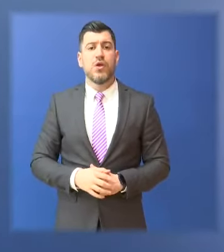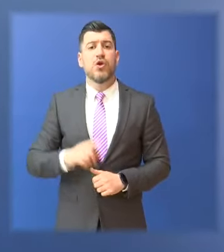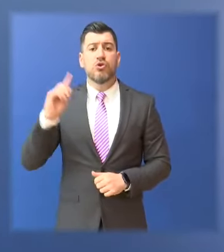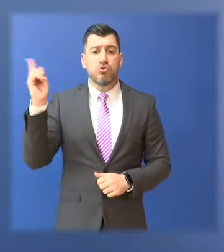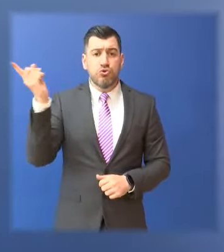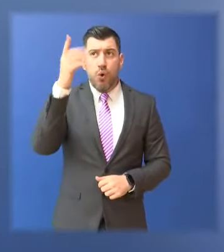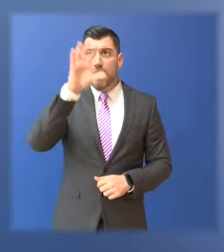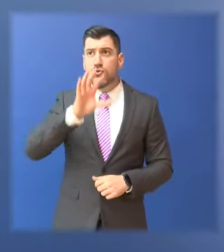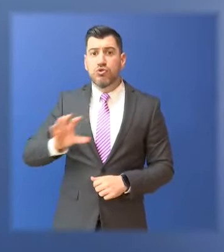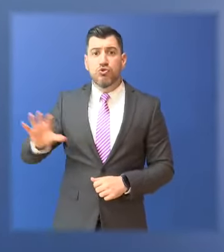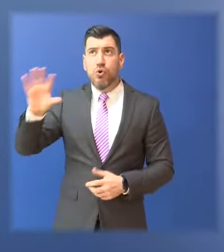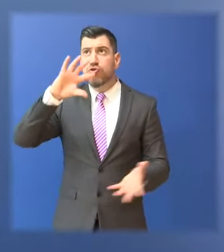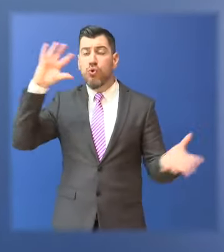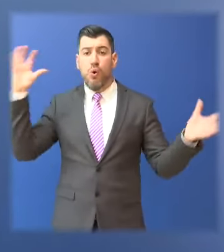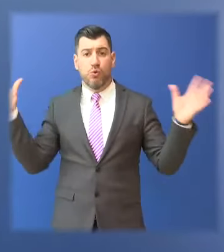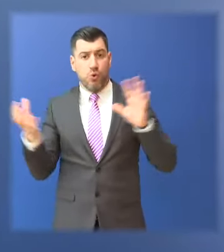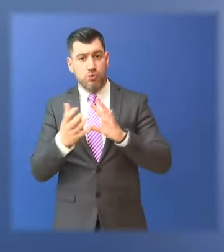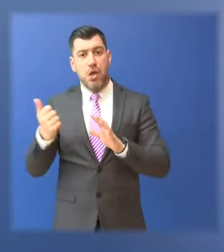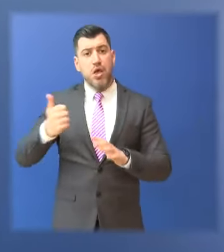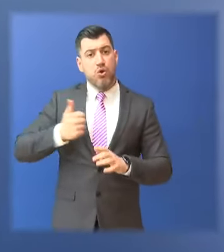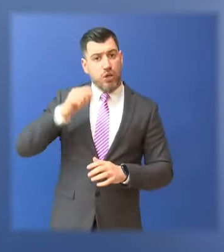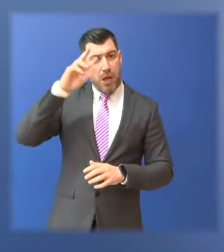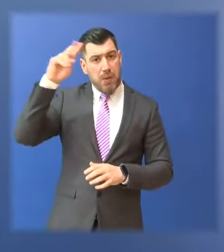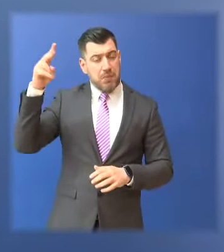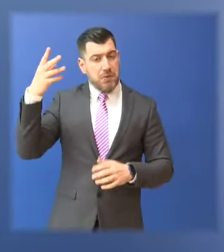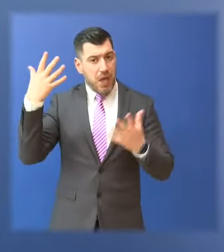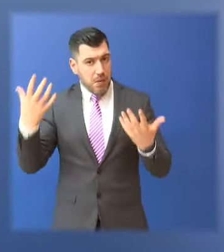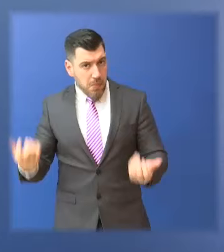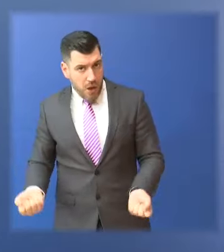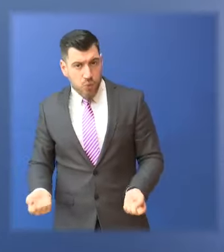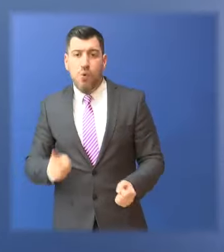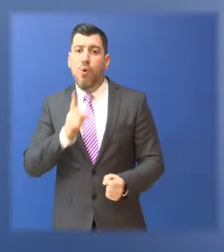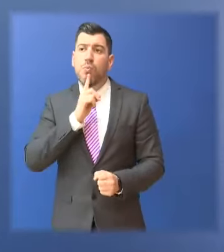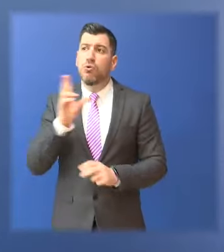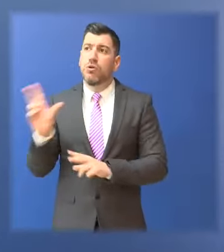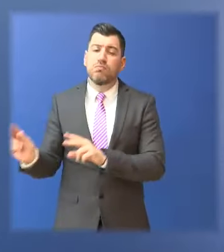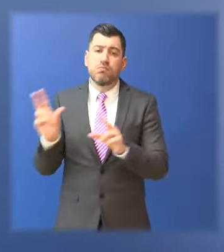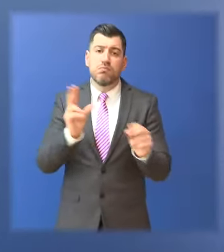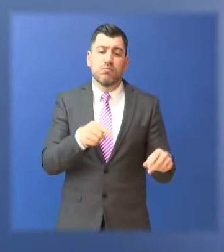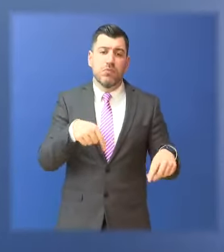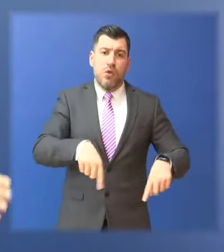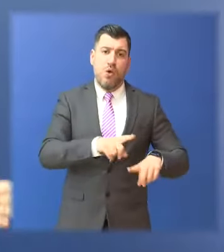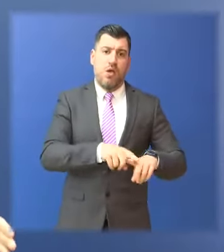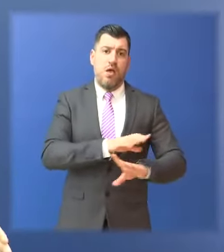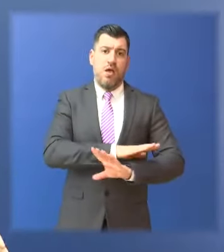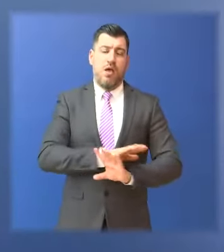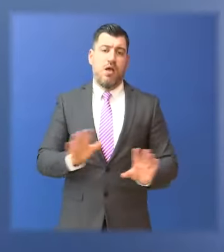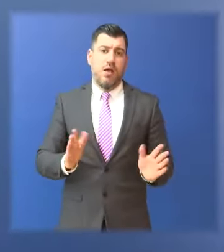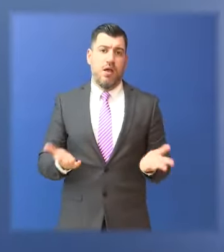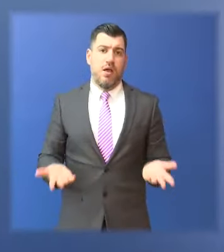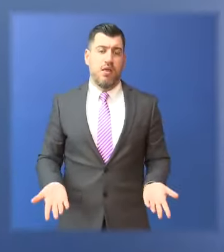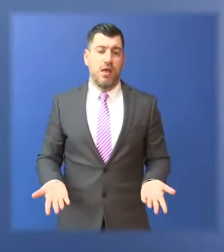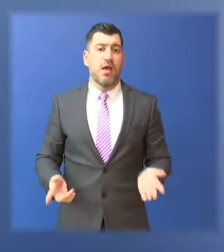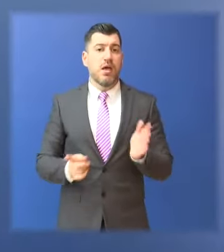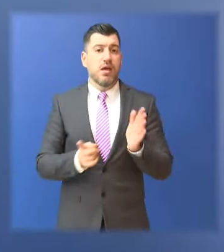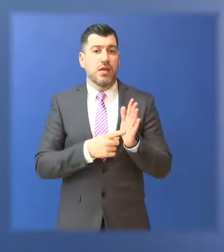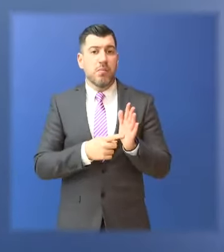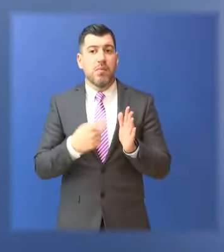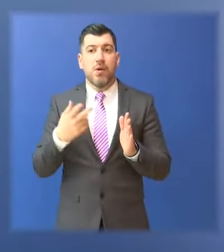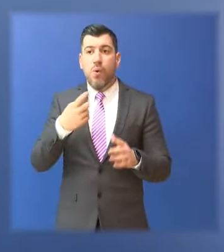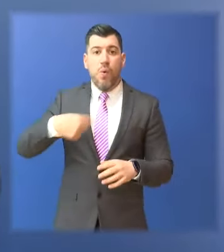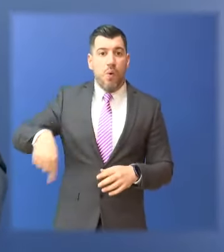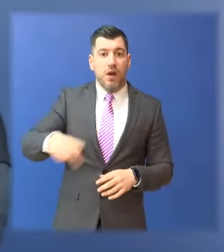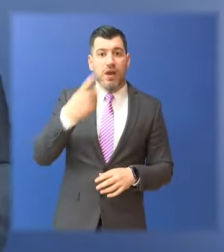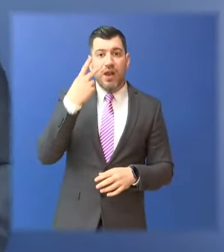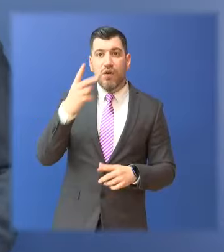κόσμου. Και ο μόνος νομίζω ρόλος τους είναι για να το ξαναλέω, να μας θυμίζουν που ήμασταν και που θέλουμε να πάμε και θα πάμε.